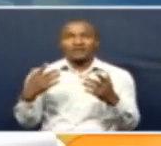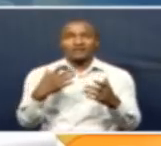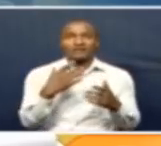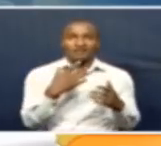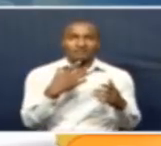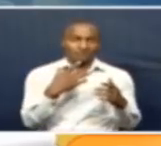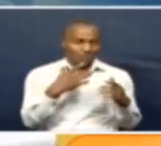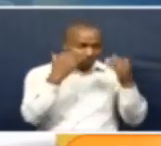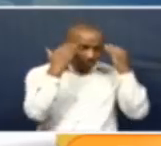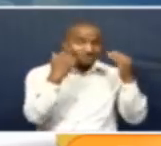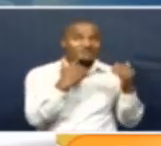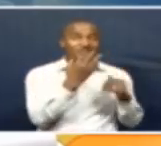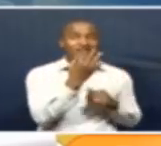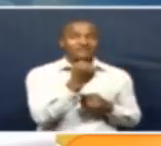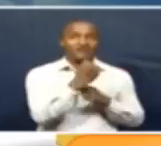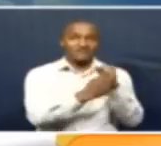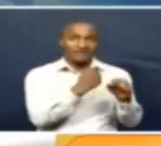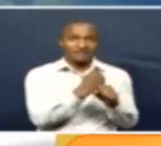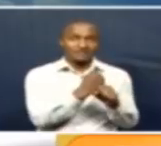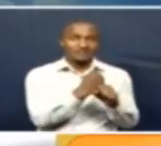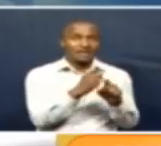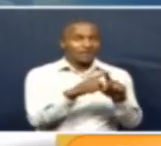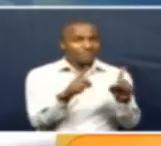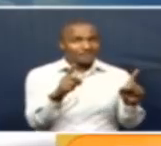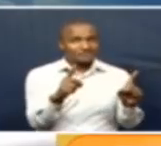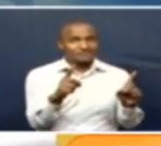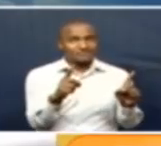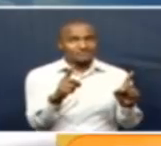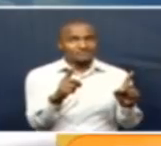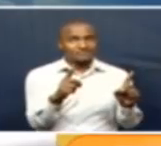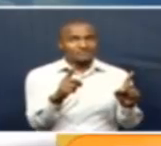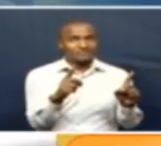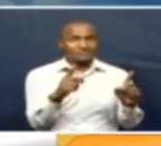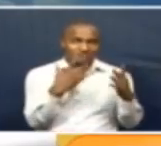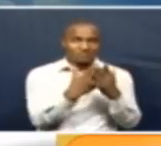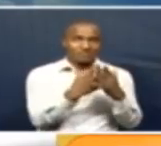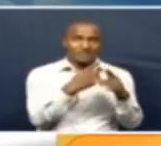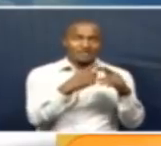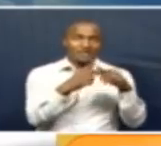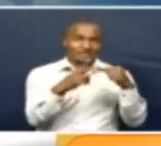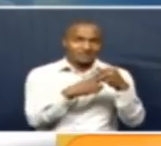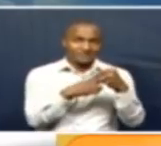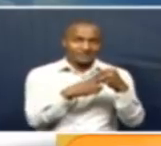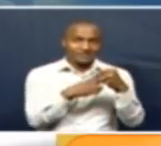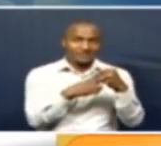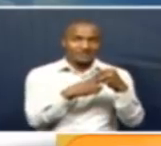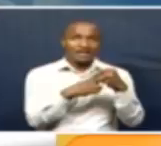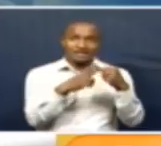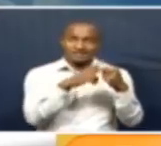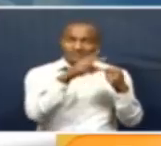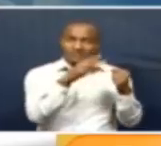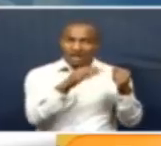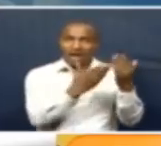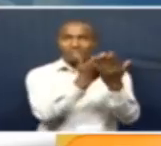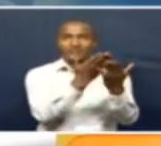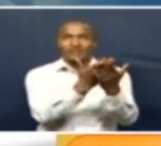nilihesabiwa kwa koti 35 years, lakini nikafungwa miaka 7. Ile miaka 7 tukatuma appeal,